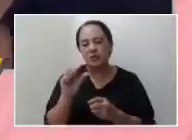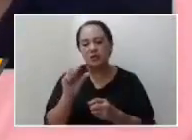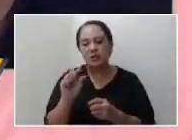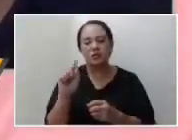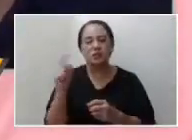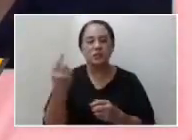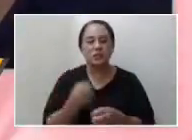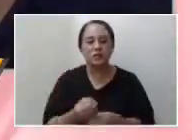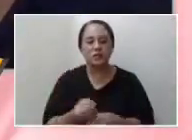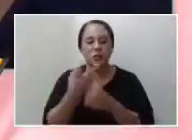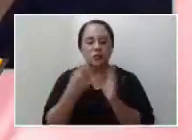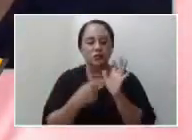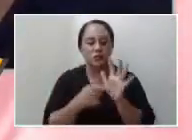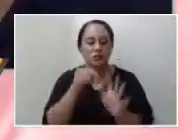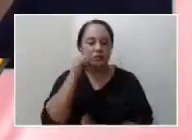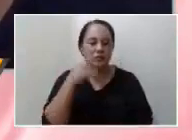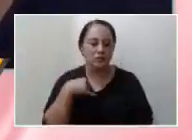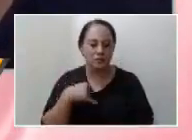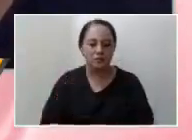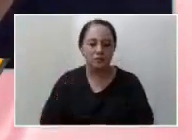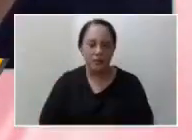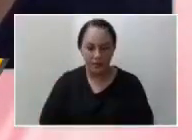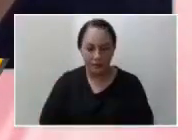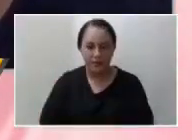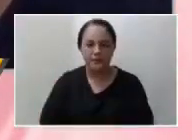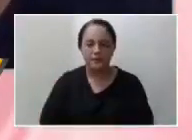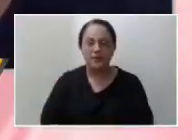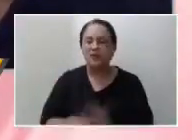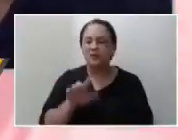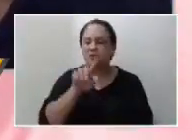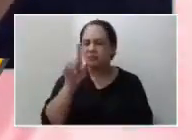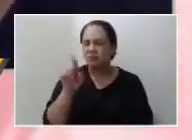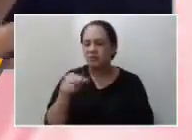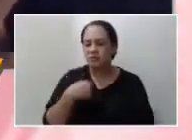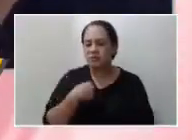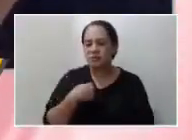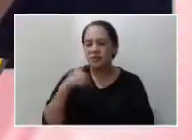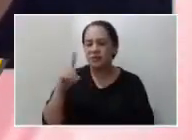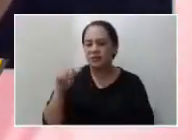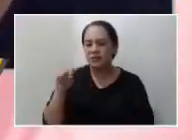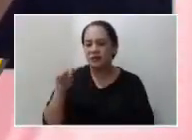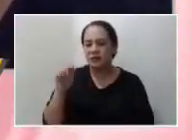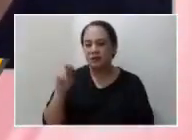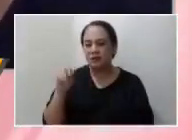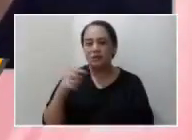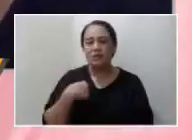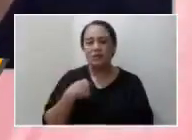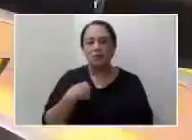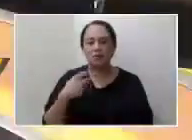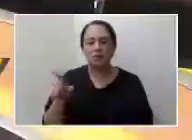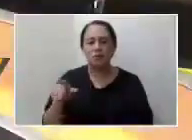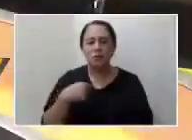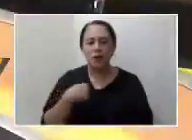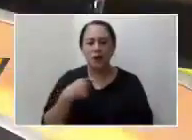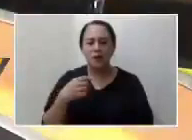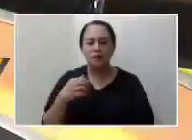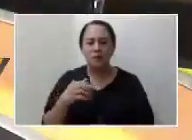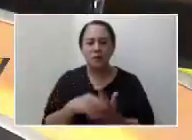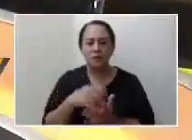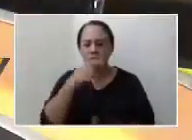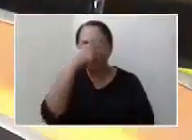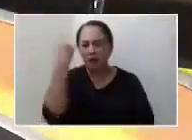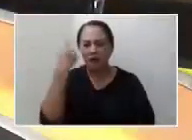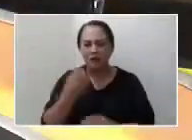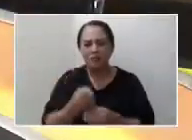tubig kung talagang nalanghap ang sulfur dioxide upang mabawasan ang pagkairita sa loob ng katawan. USec, nagkaroon po ba ng